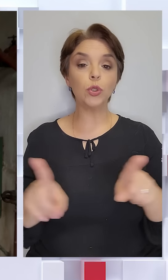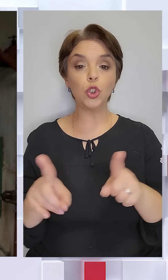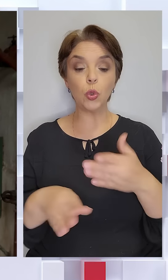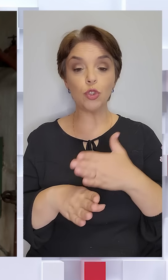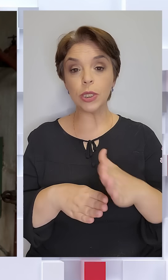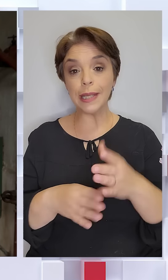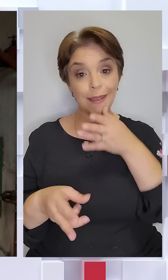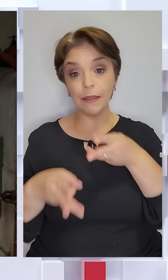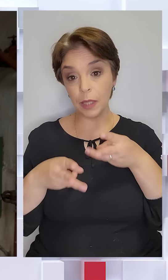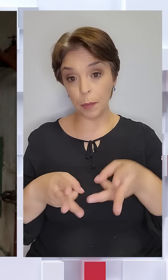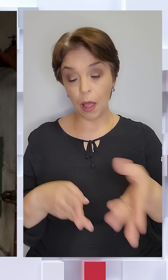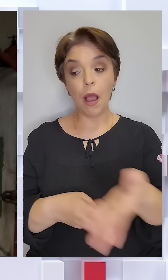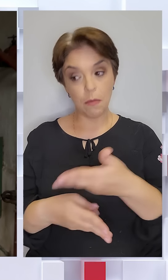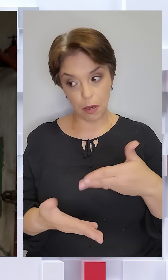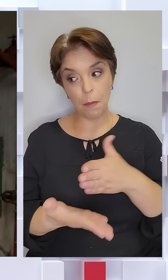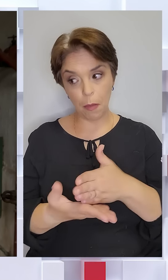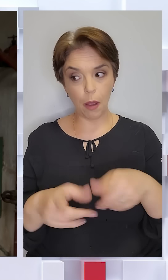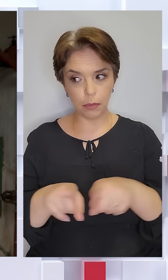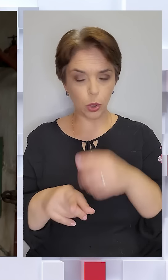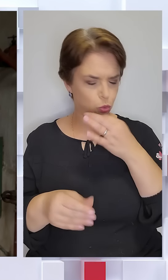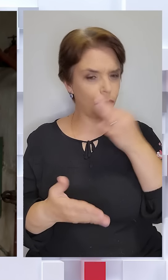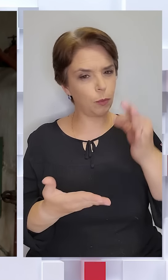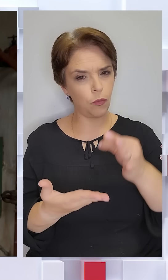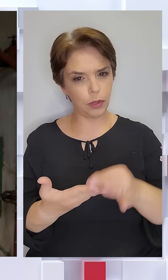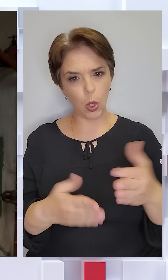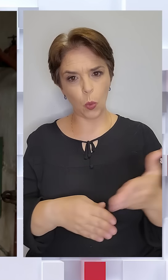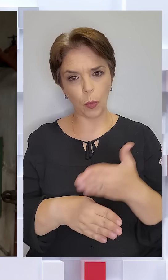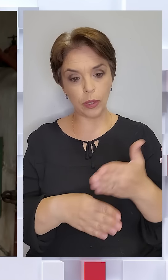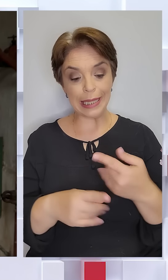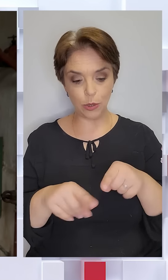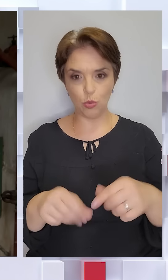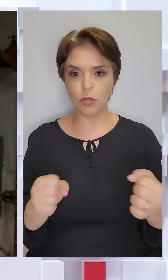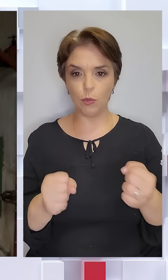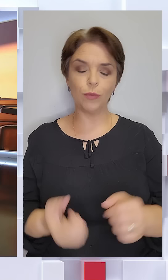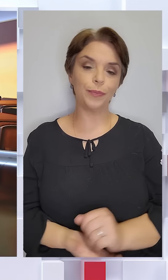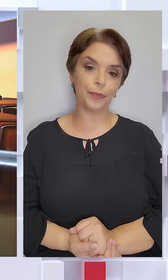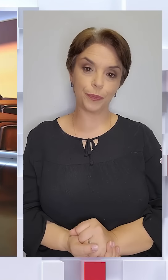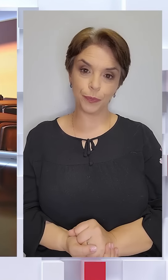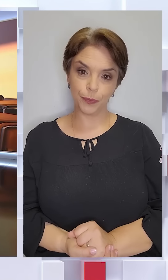в частині тепла ми маємо так дуже відповідально пройти цю зиму.